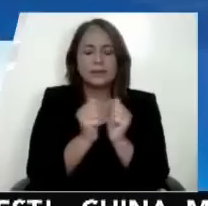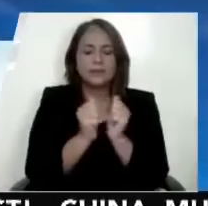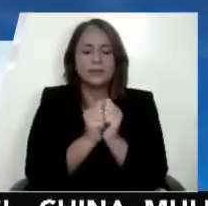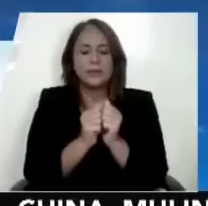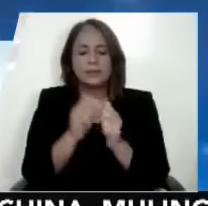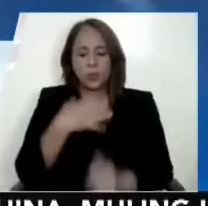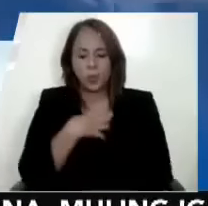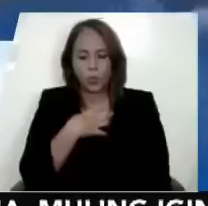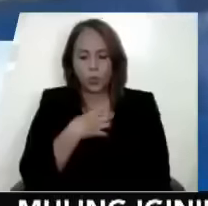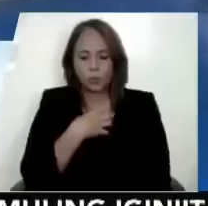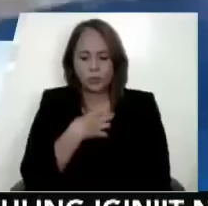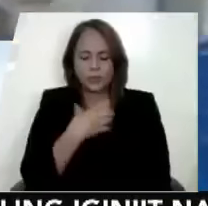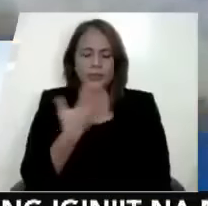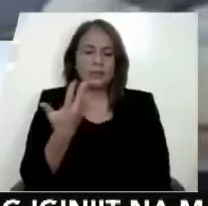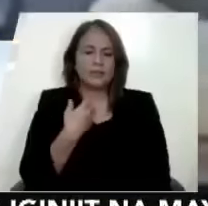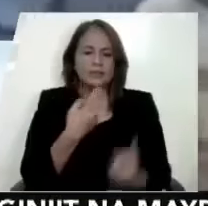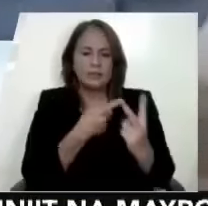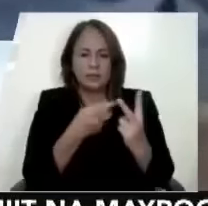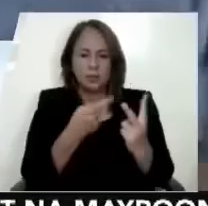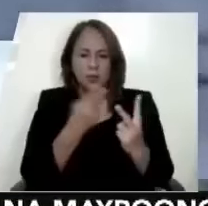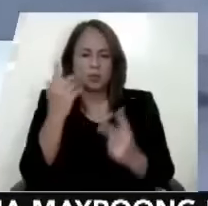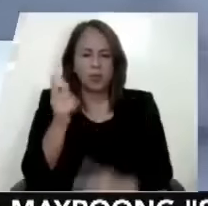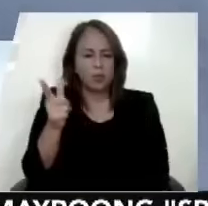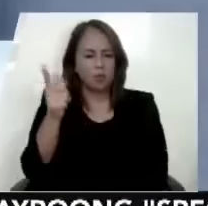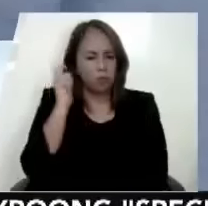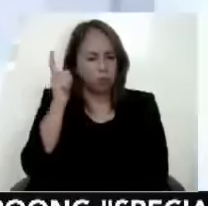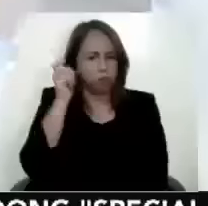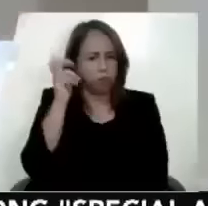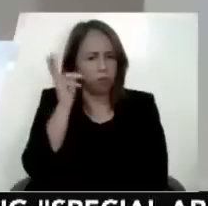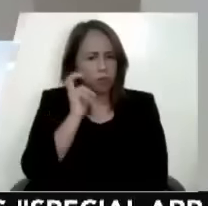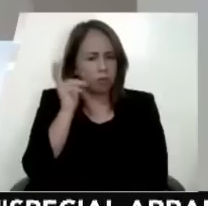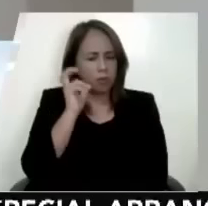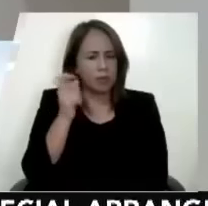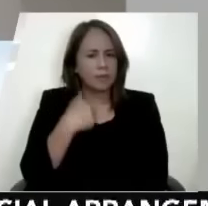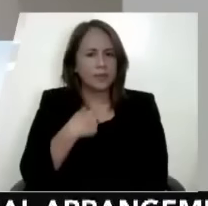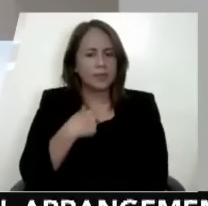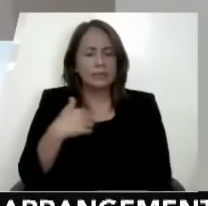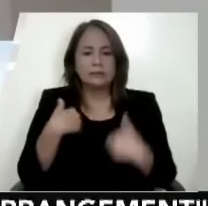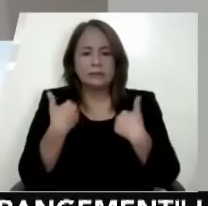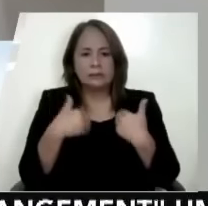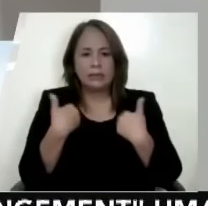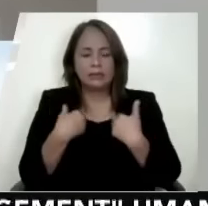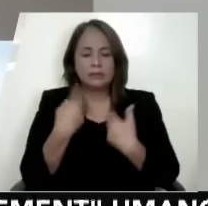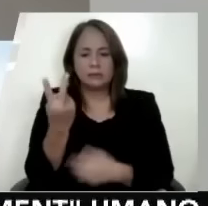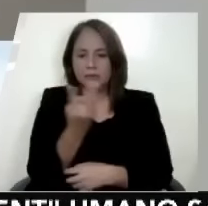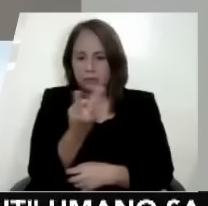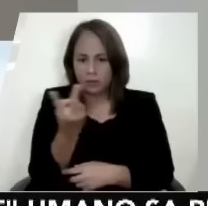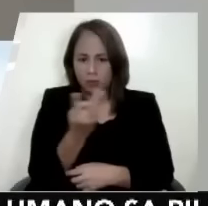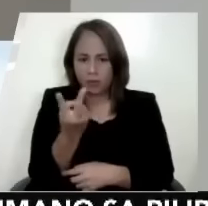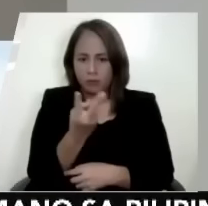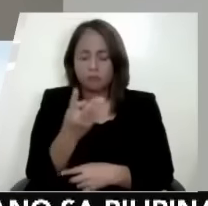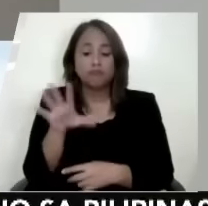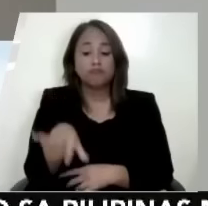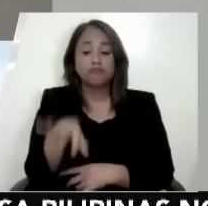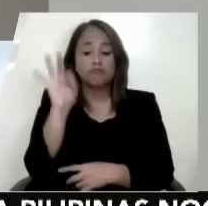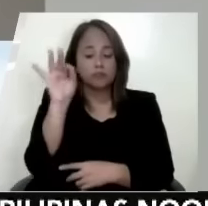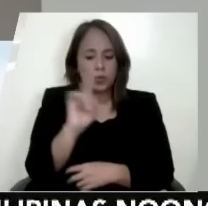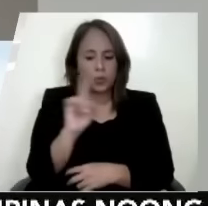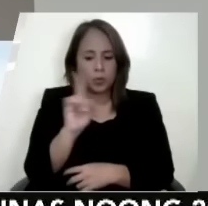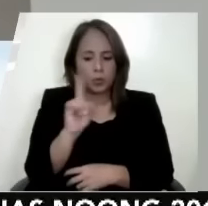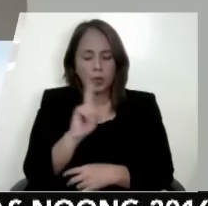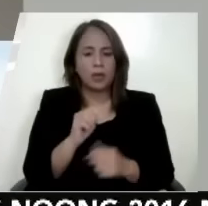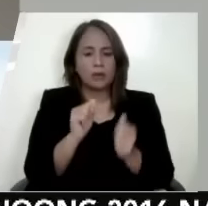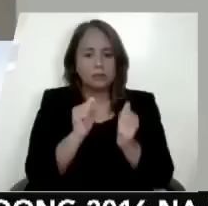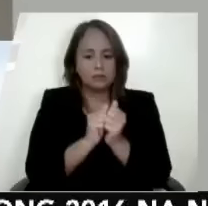pagpapaputok ng baril Menor De Edad ang dalawang ito na-recover sa mga suspect ang baril na kanilang kinuha mula sa guardya ng